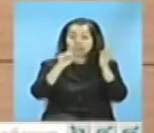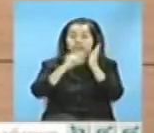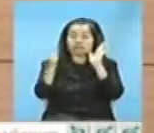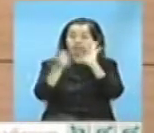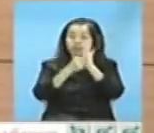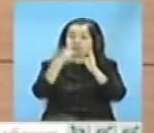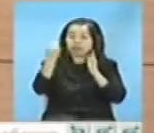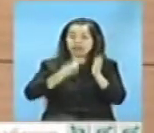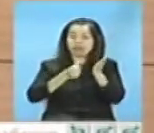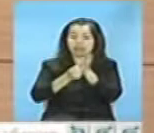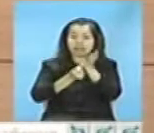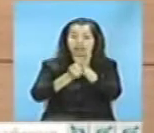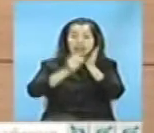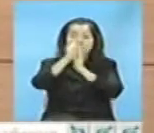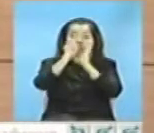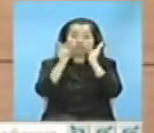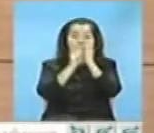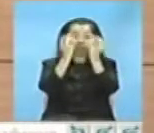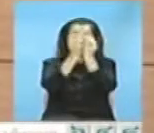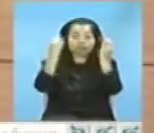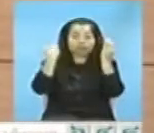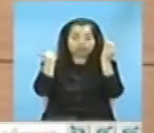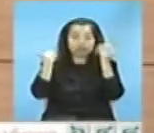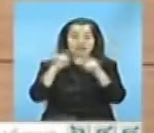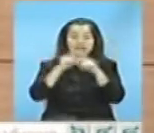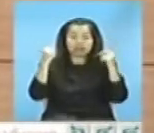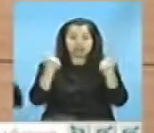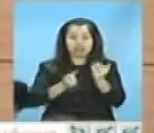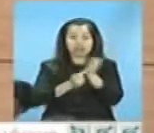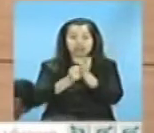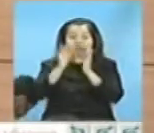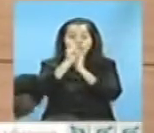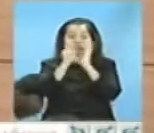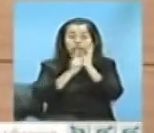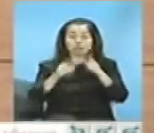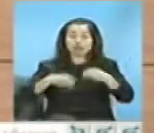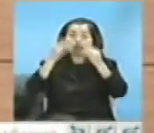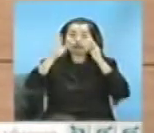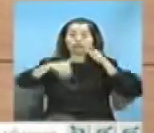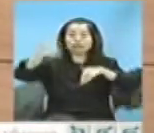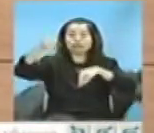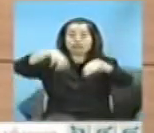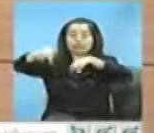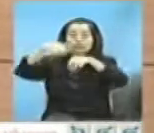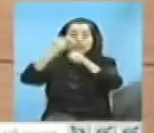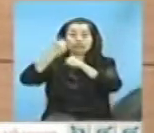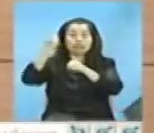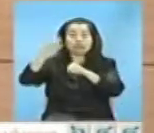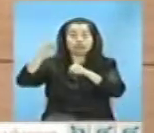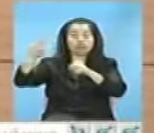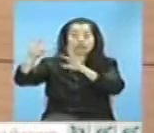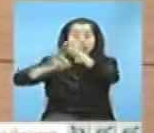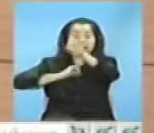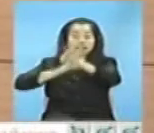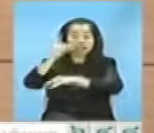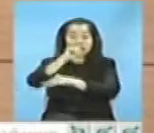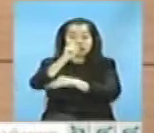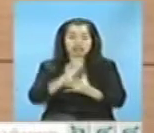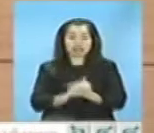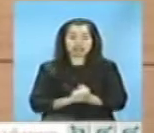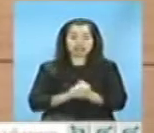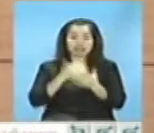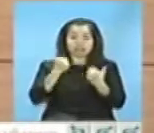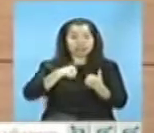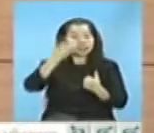แก้ไขรัฐธรรมนูญแต่วันนี้เรากำลังจะแก้กฎหมายเพื่อจะให้คนอื่นเขาทำหน้าที่แทนเราเราลองนึกภาพดูครับ